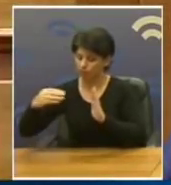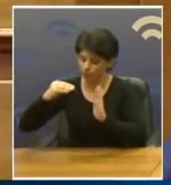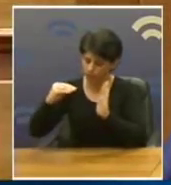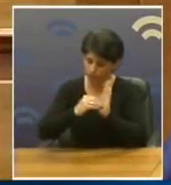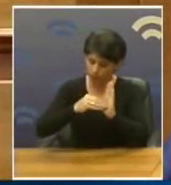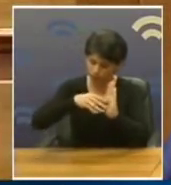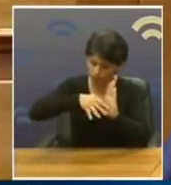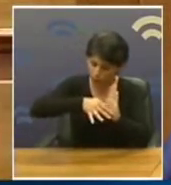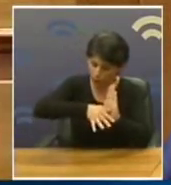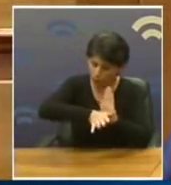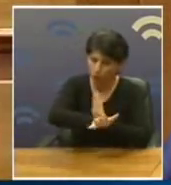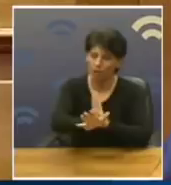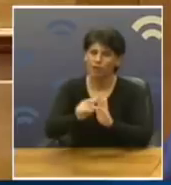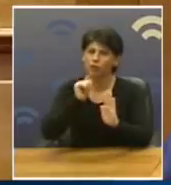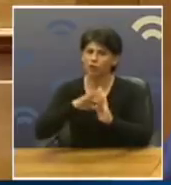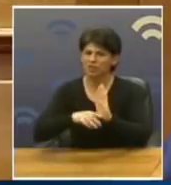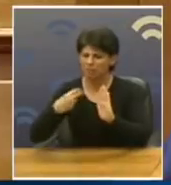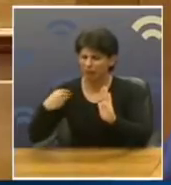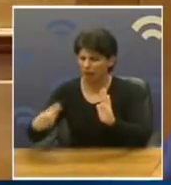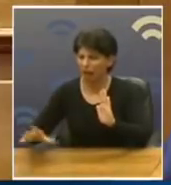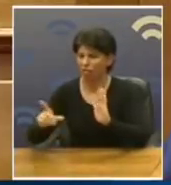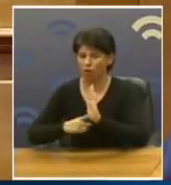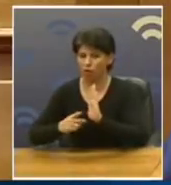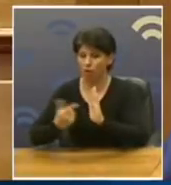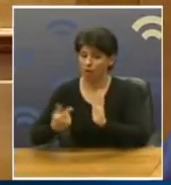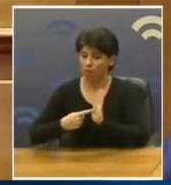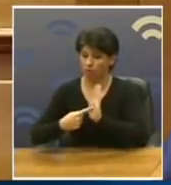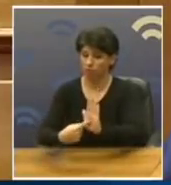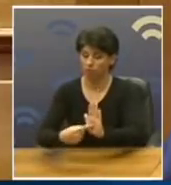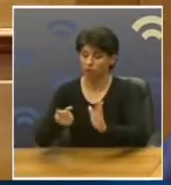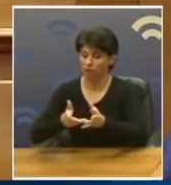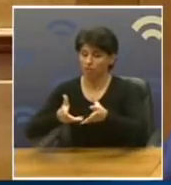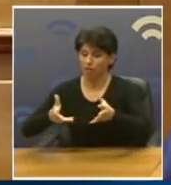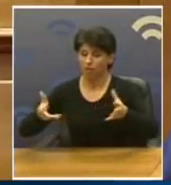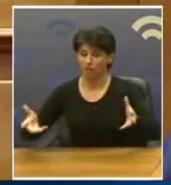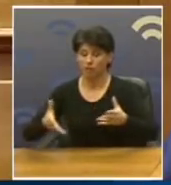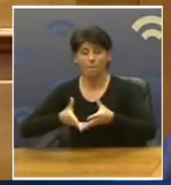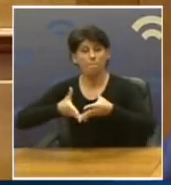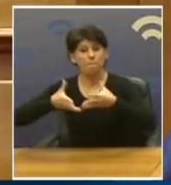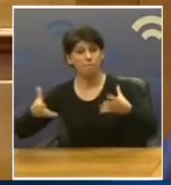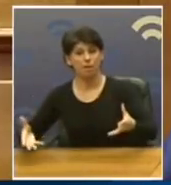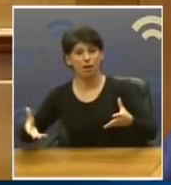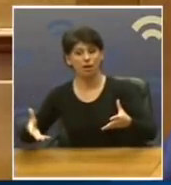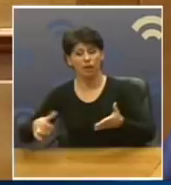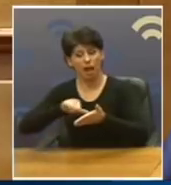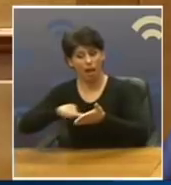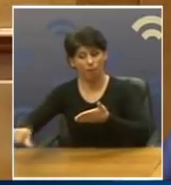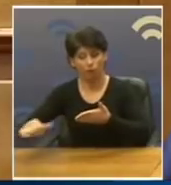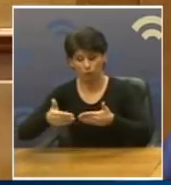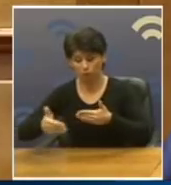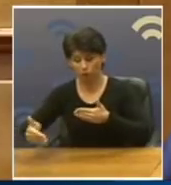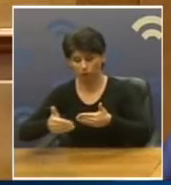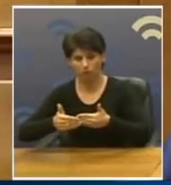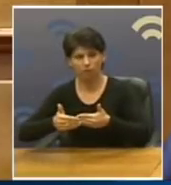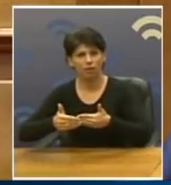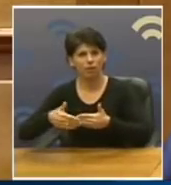άθλιο νόμο, αλλά προβάλλατε και το επιχείρημα ότι διευρύνετε, μεγαλώνετε την αποσβεστική προθεσμία και στην ουσία